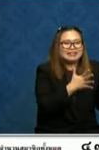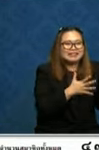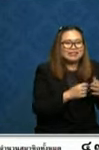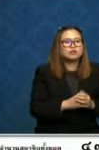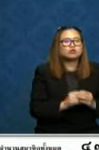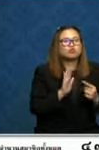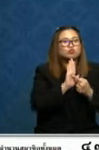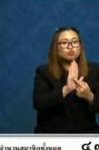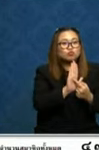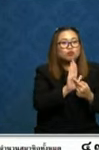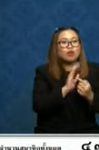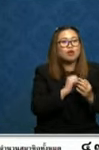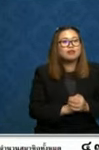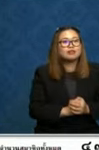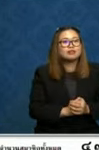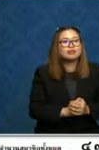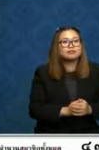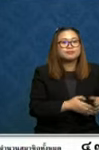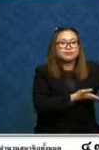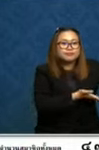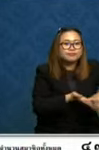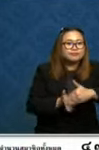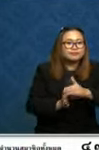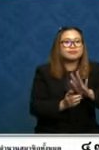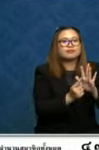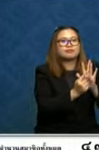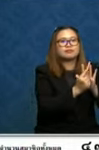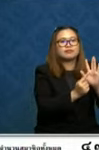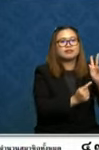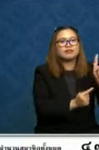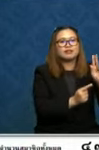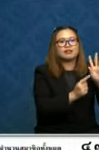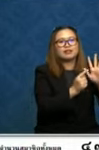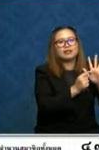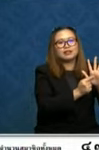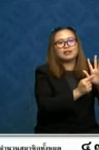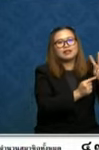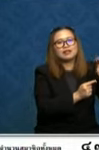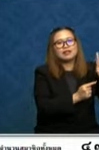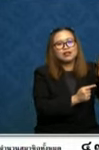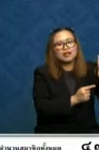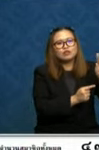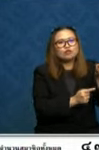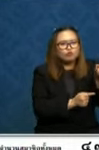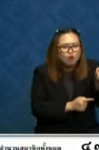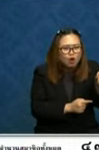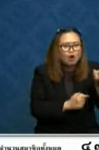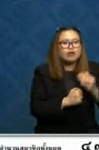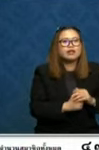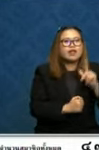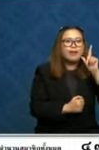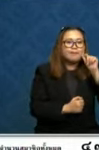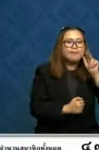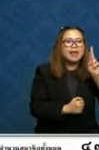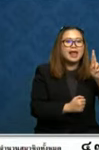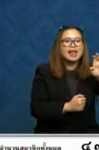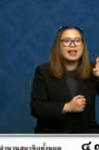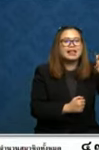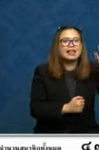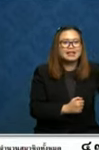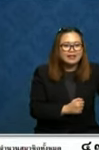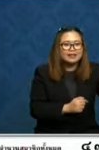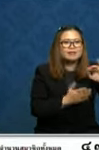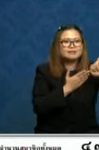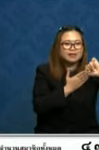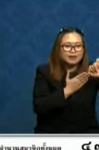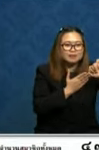ย่างเช่นกรณีเขกน้อยนะครับกรณีที่แม่ริมจังหวัดเชียงใหม่ กรณีที่จังหวัดระยองกองทัพ